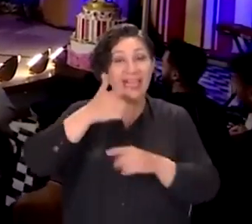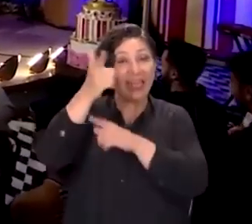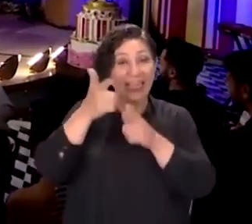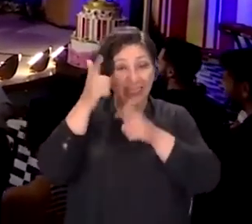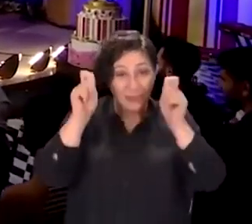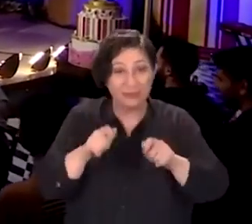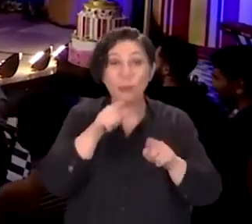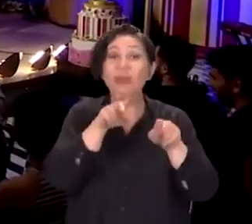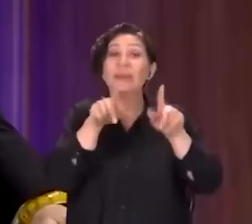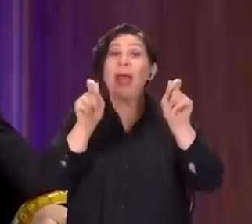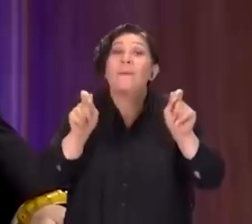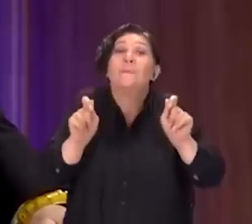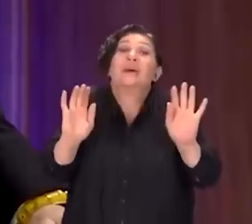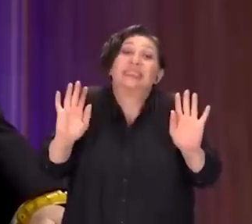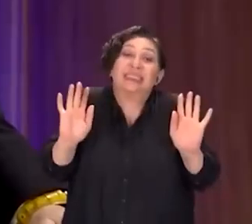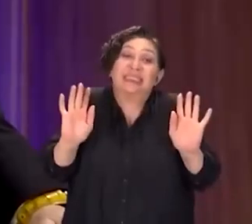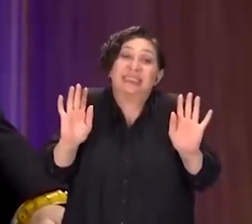Çekse böyle bir şey çekemezdi.